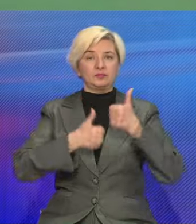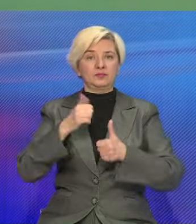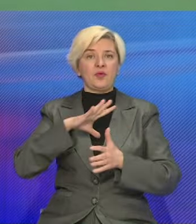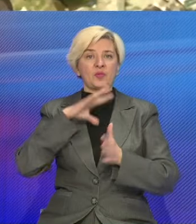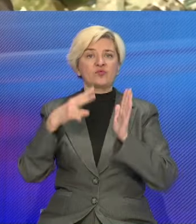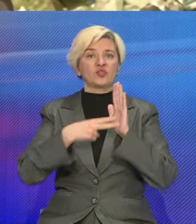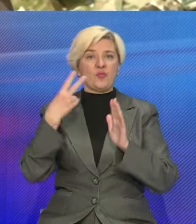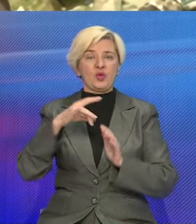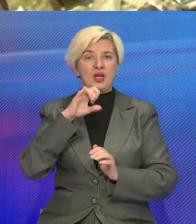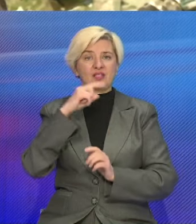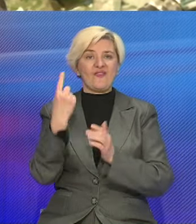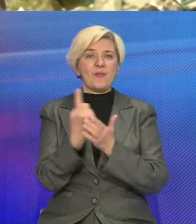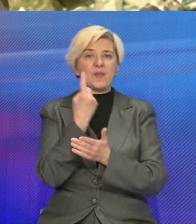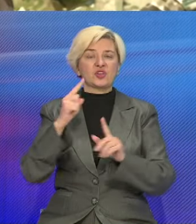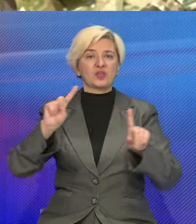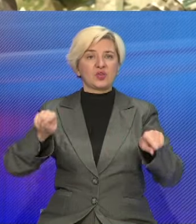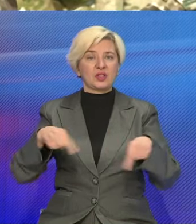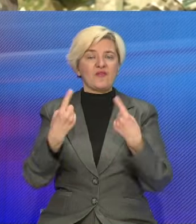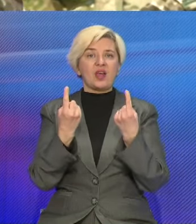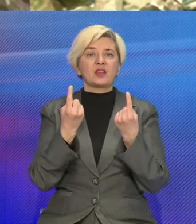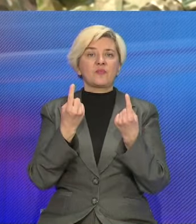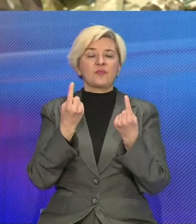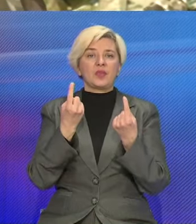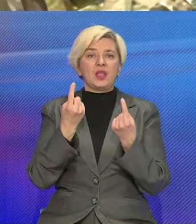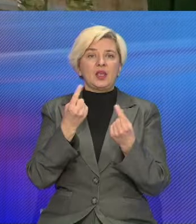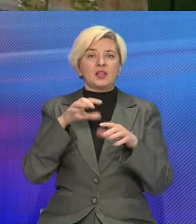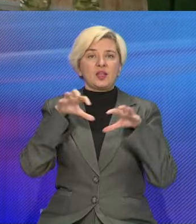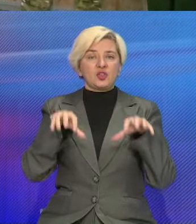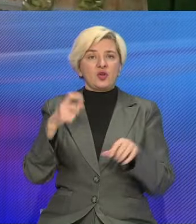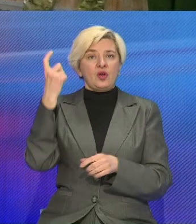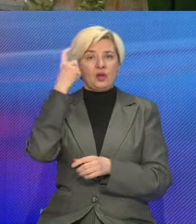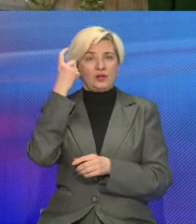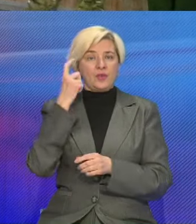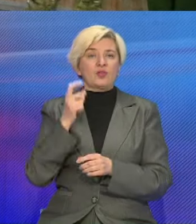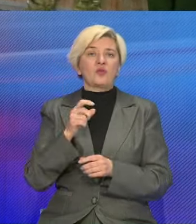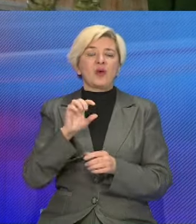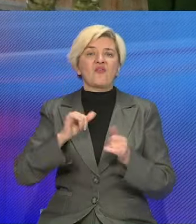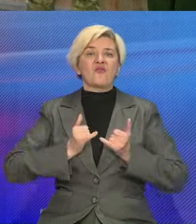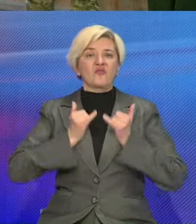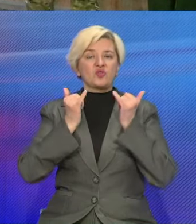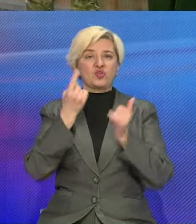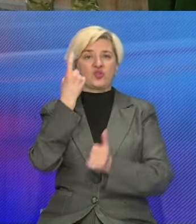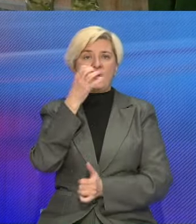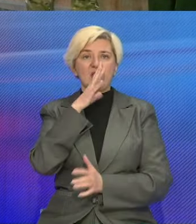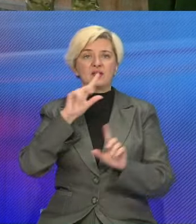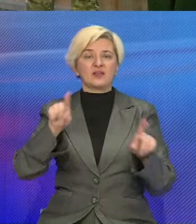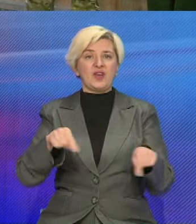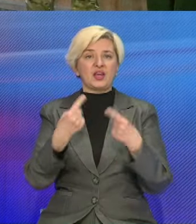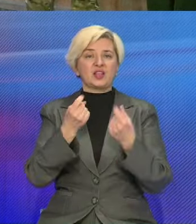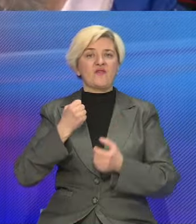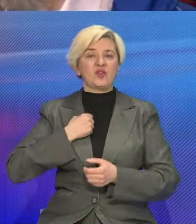сьому раз. У першим з заснованым старшинєю Гродзінського Аблвы Конкама в Гонорстагодзі утворення Узбройних сил Беларусі